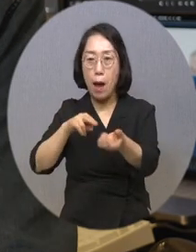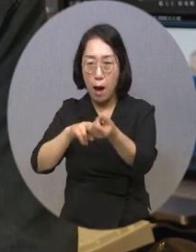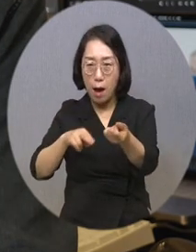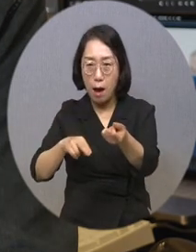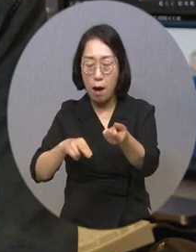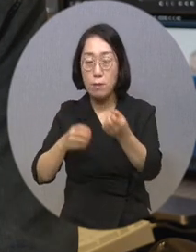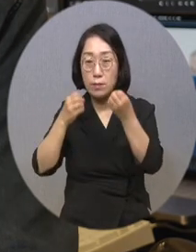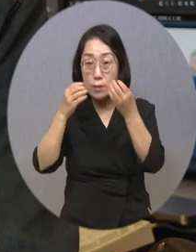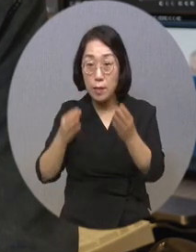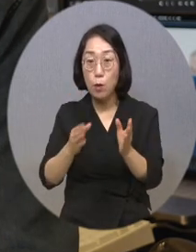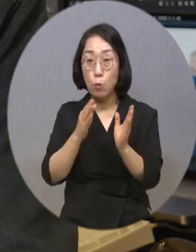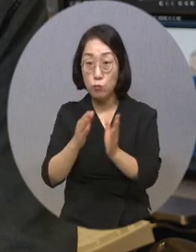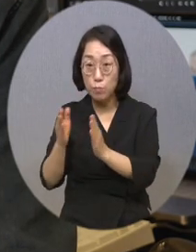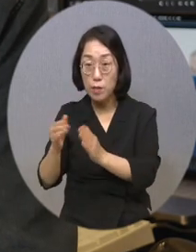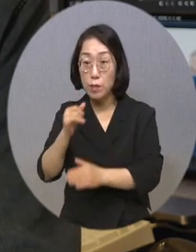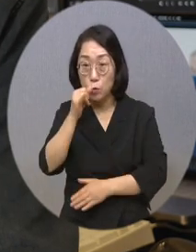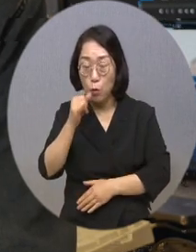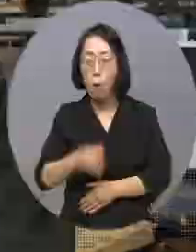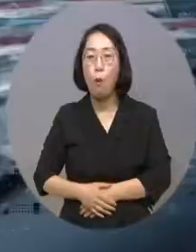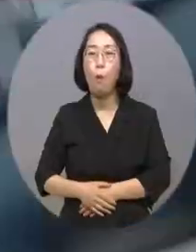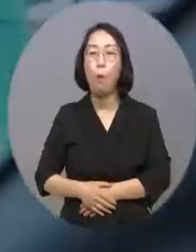에 아쉬웠어요.